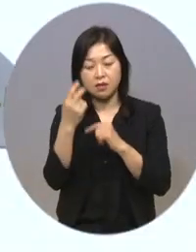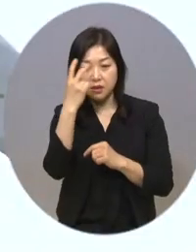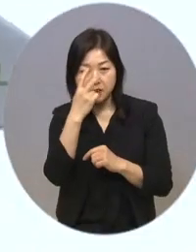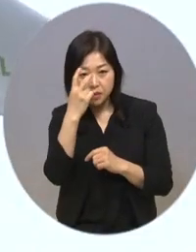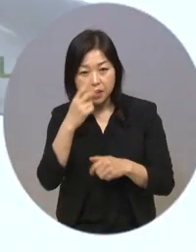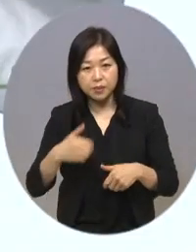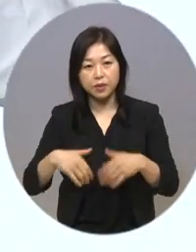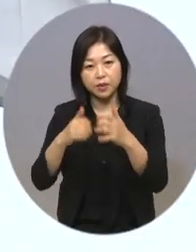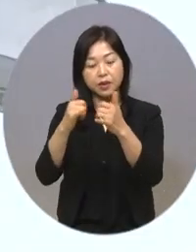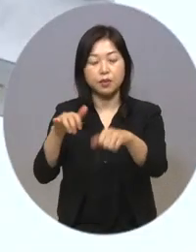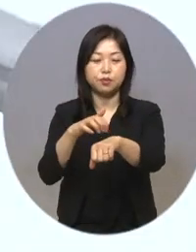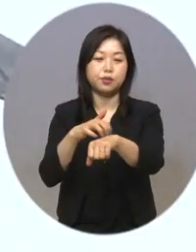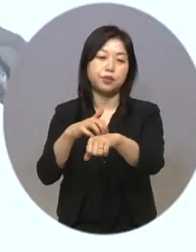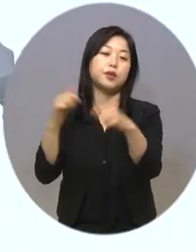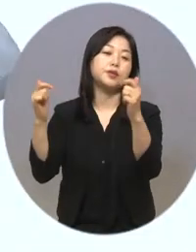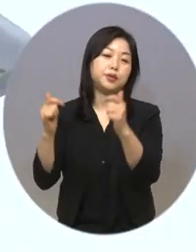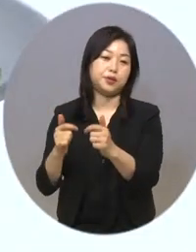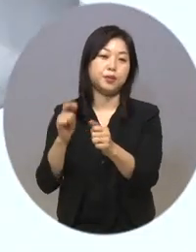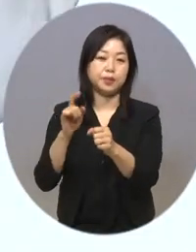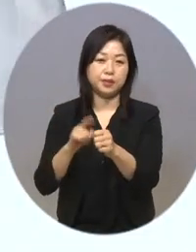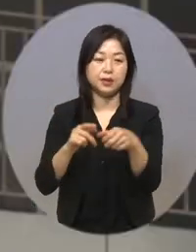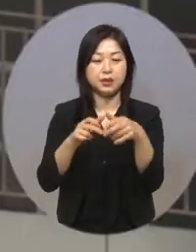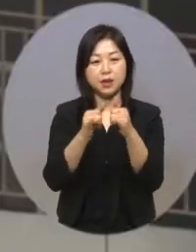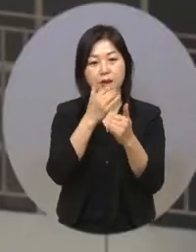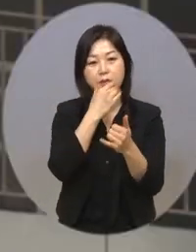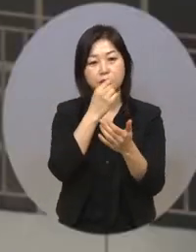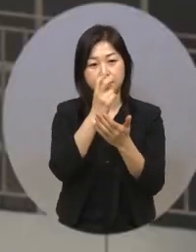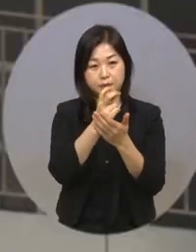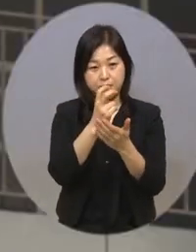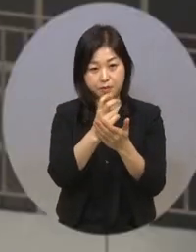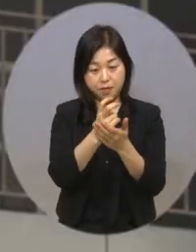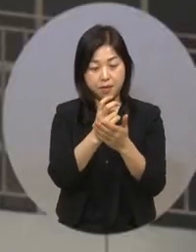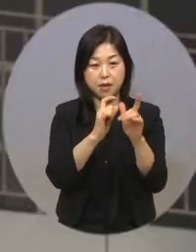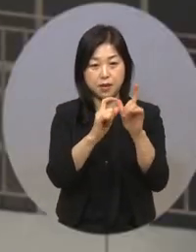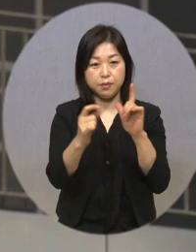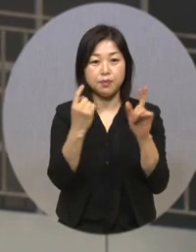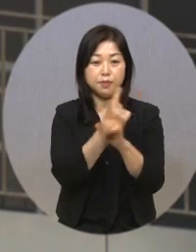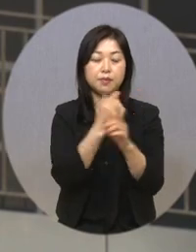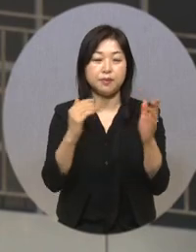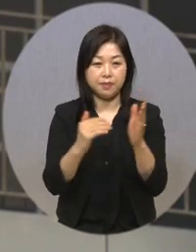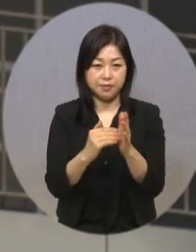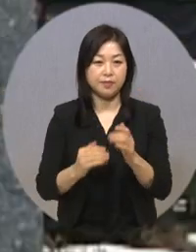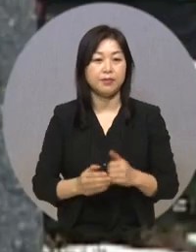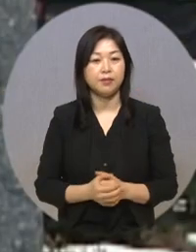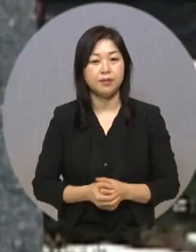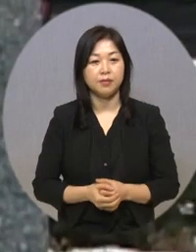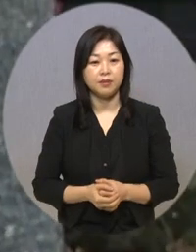대상자의 불편을 줄이기 위한 장애인복지법 관련 개정안을 밝혔습니다.